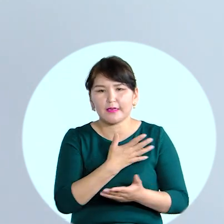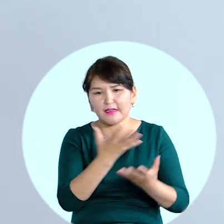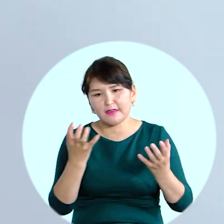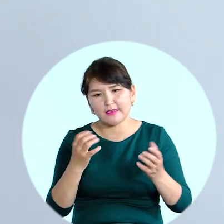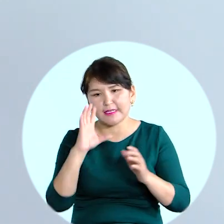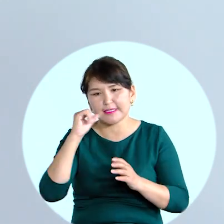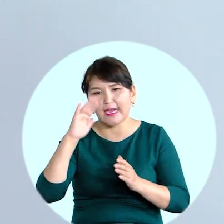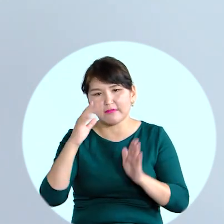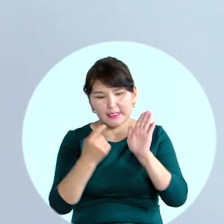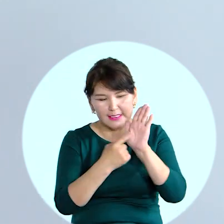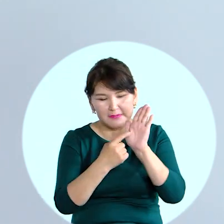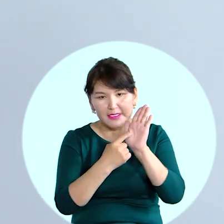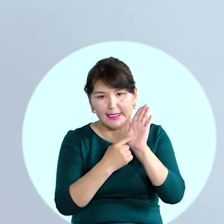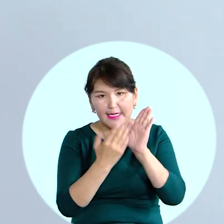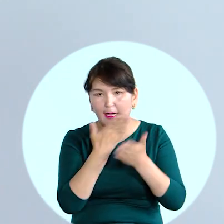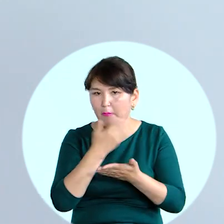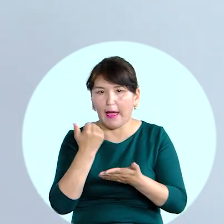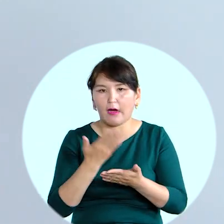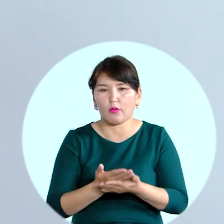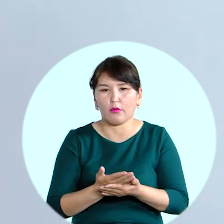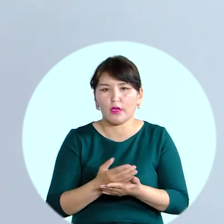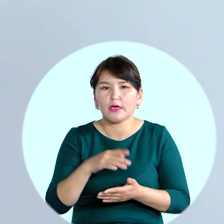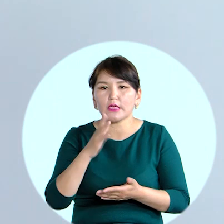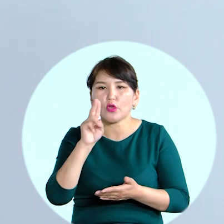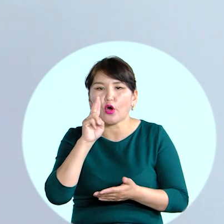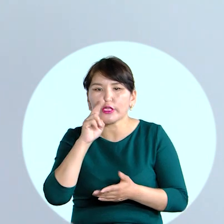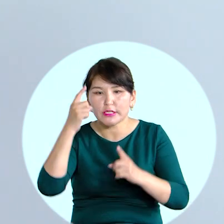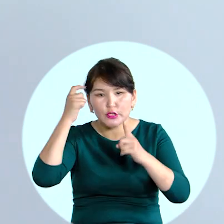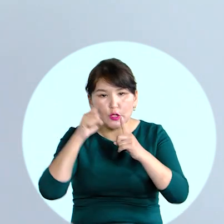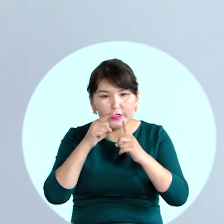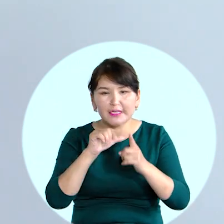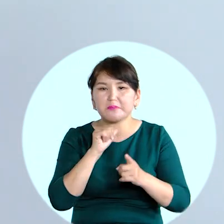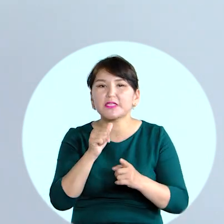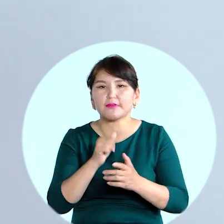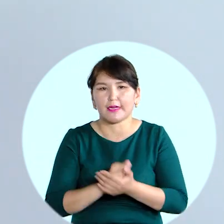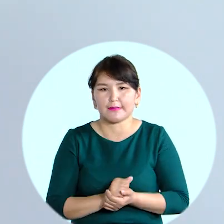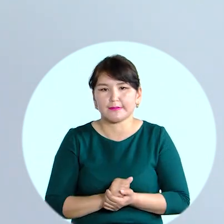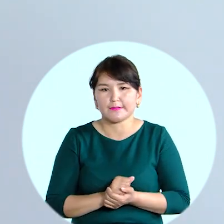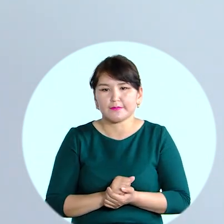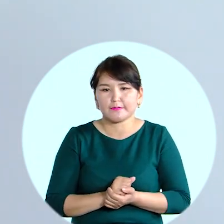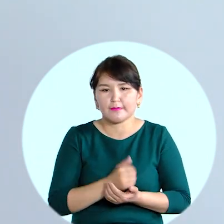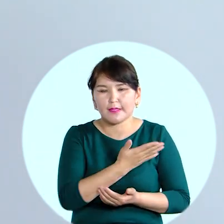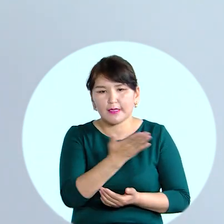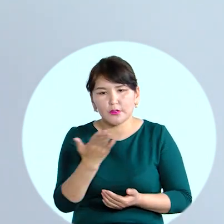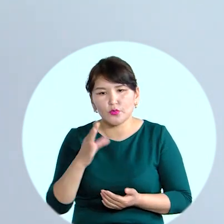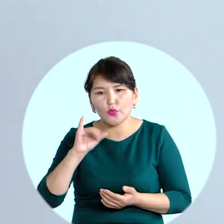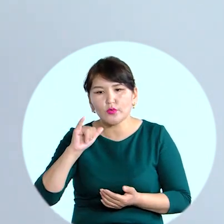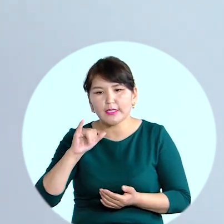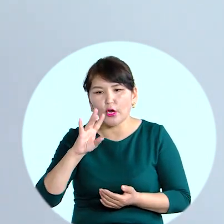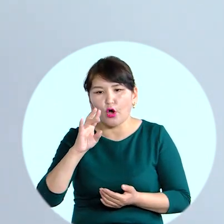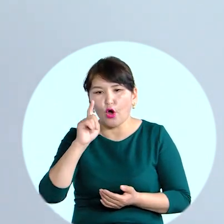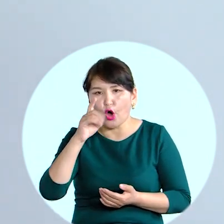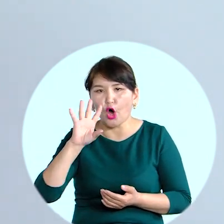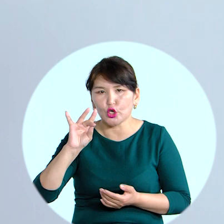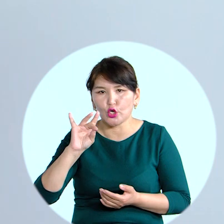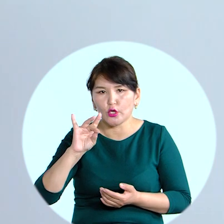савнууд дээр тэмдэглэгээ байхгүй байгаа. За тэгэхээр энэ нь өөрөө хүнсний зориултын бос гэдгийг харуулж байна тийм ээ. За энийг бид нэр одоо юу нь